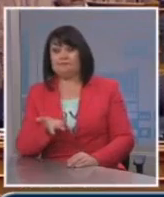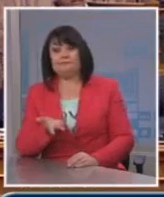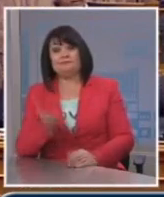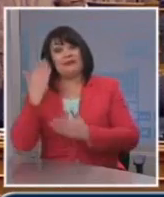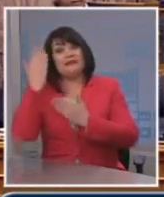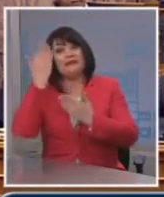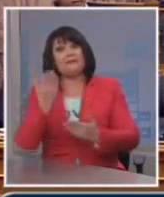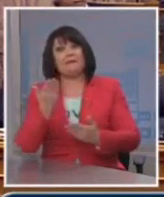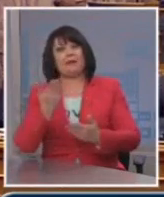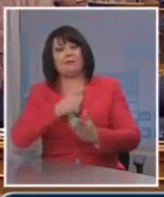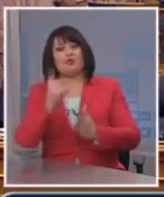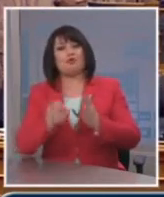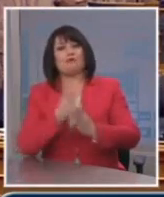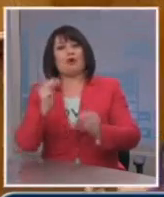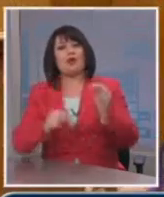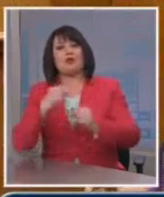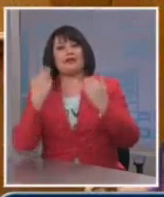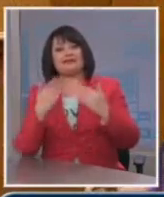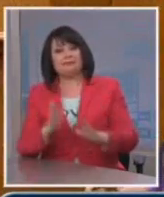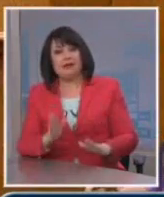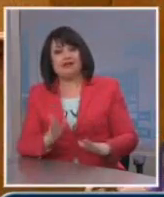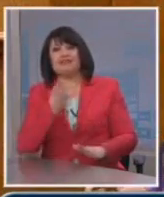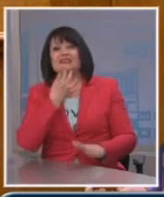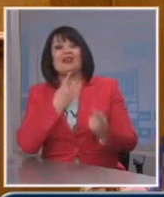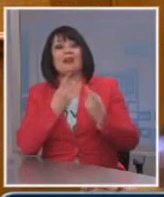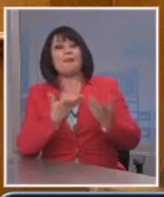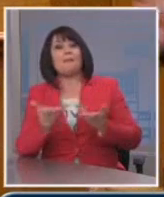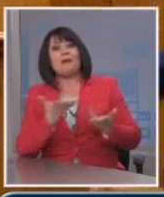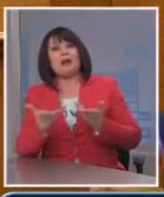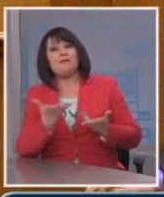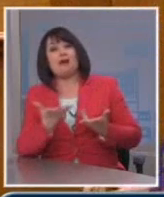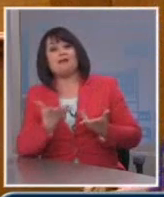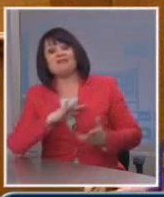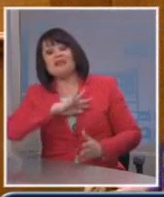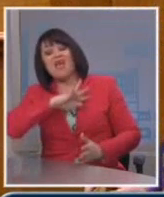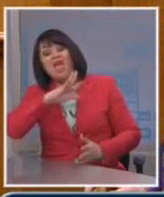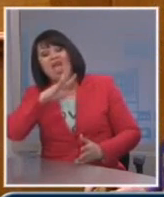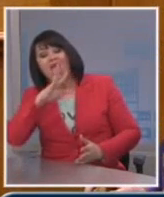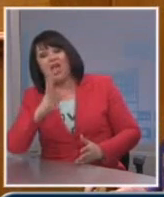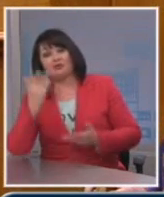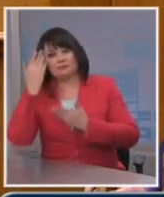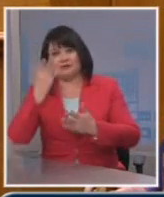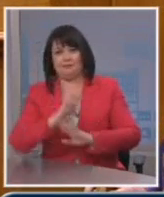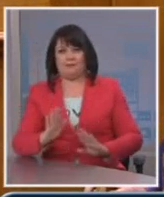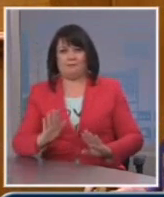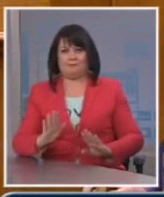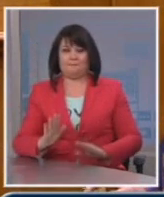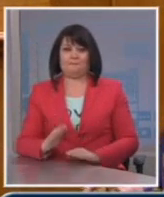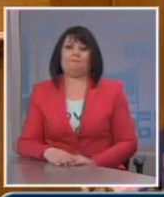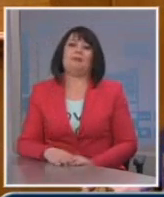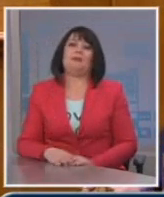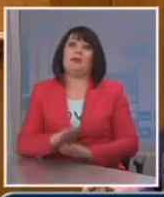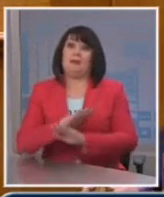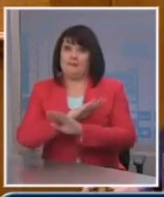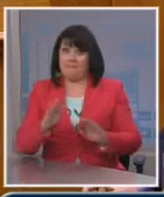τιμήσαμε την πρώτη εντολή που ήταν εντολή σκληρής διαπραγμάτευσης μέχρι εκεί που δεν έπαιρνε. Και αμέσως μόλις